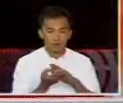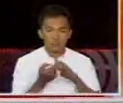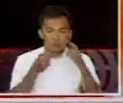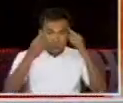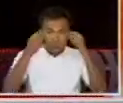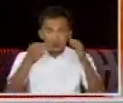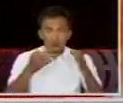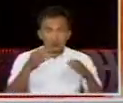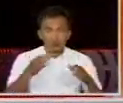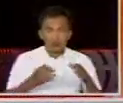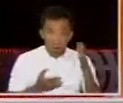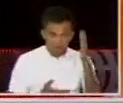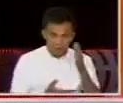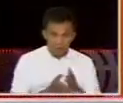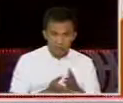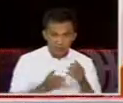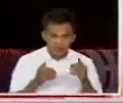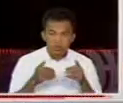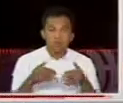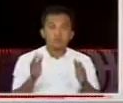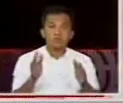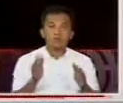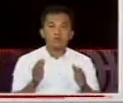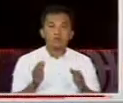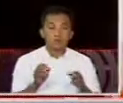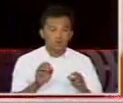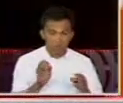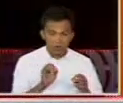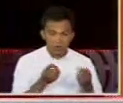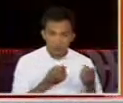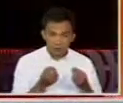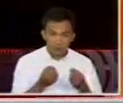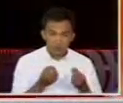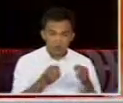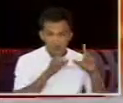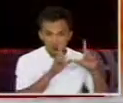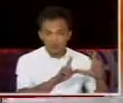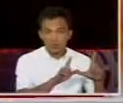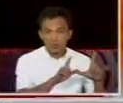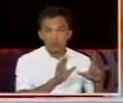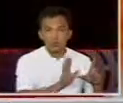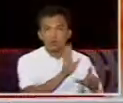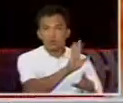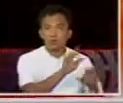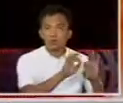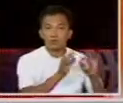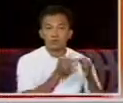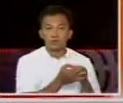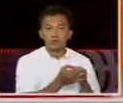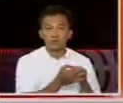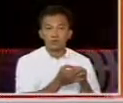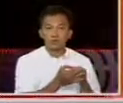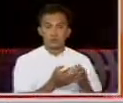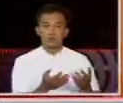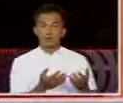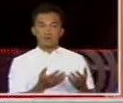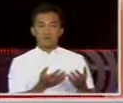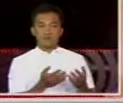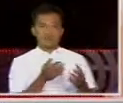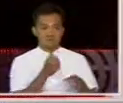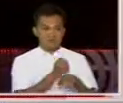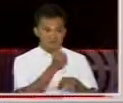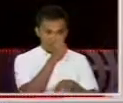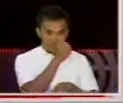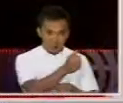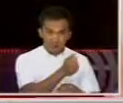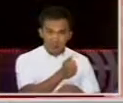korte, ihinto yung execution. Kung wala hong ginawa yung akusado o ang kanyang pamilya, hindi naman ho dapat ito isisi pa doon